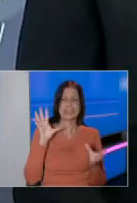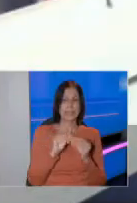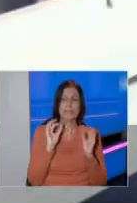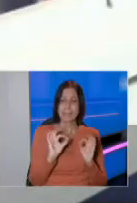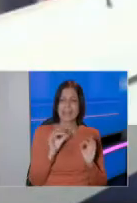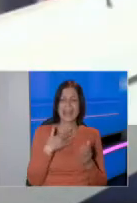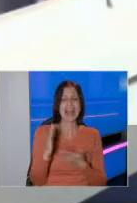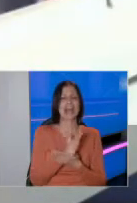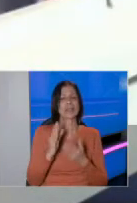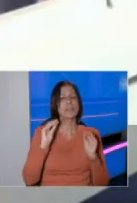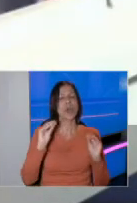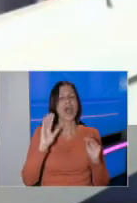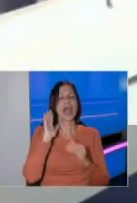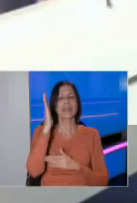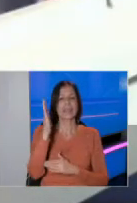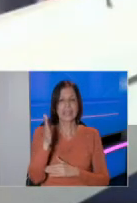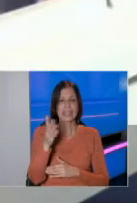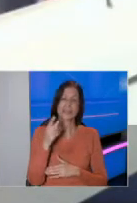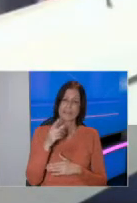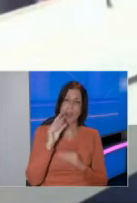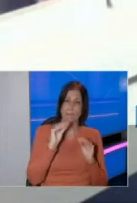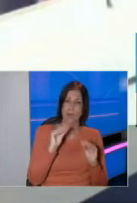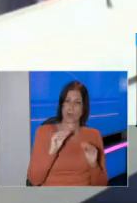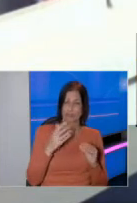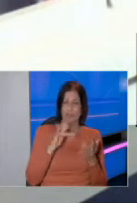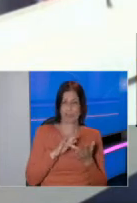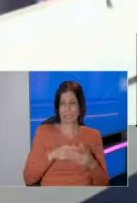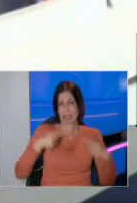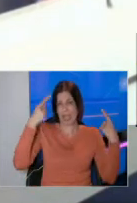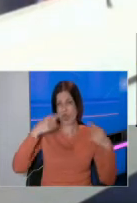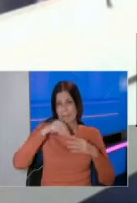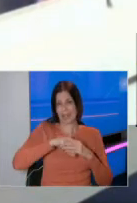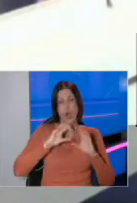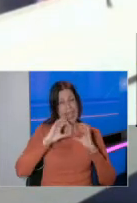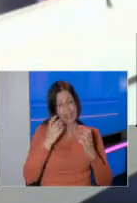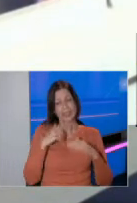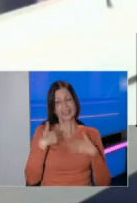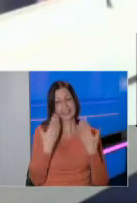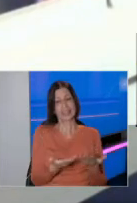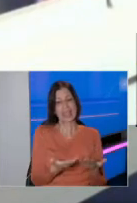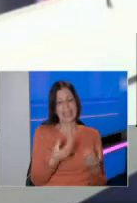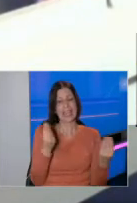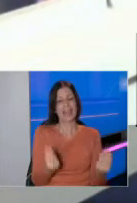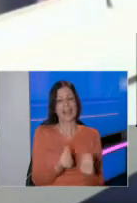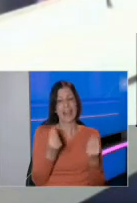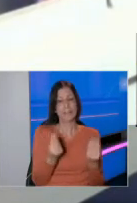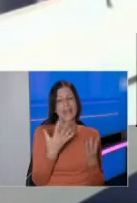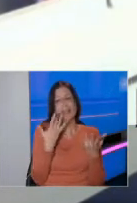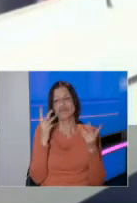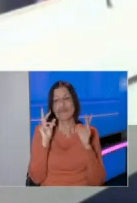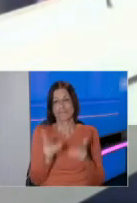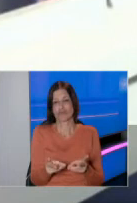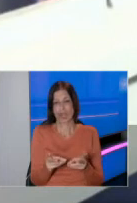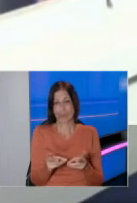זה באמת בואו נכשיר את מורי העתיד, ולמורים שנמצאים היום בתוך הכיתות, בואו ניתן את הכלים עד כמה